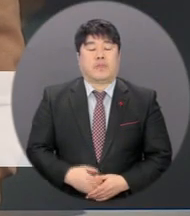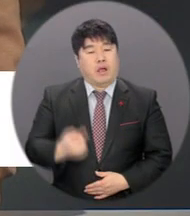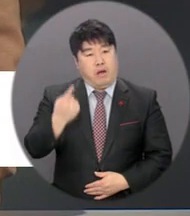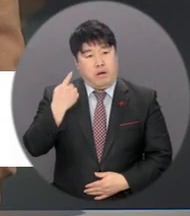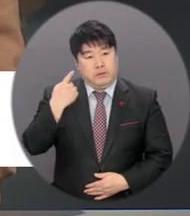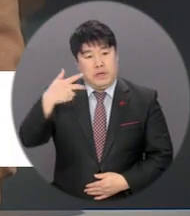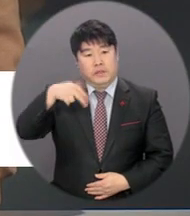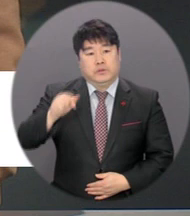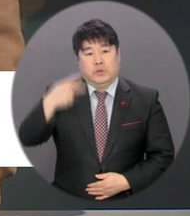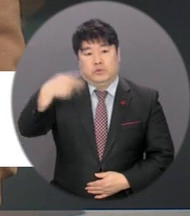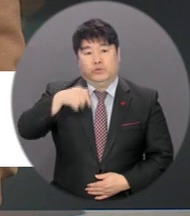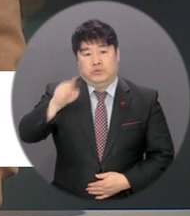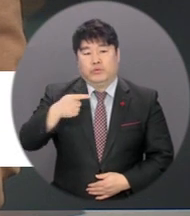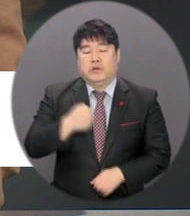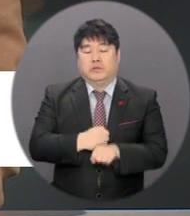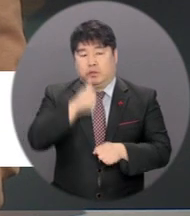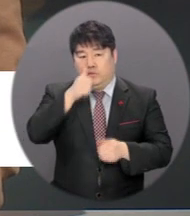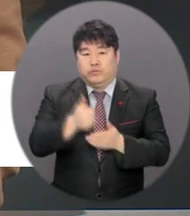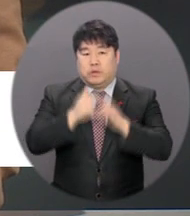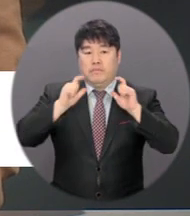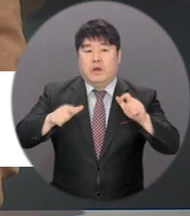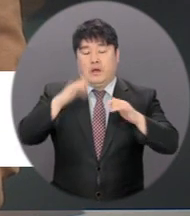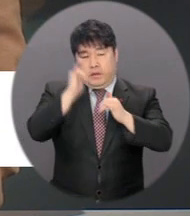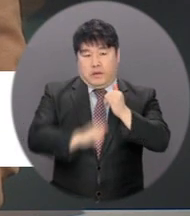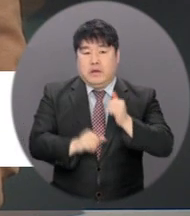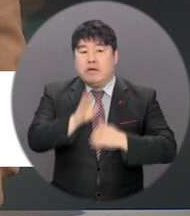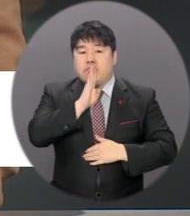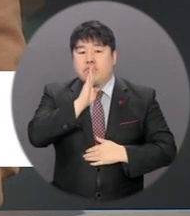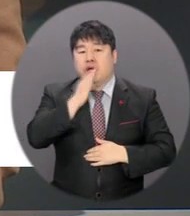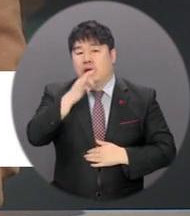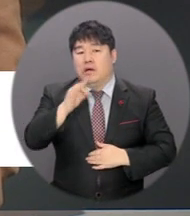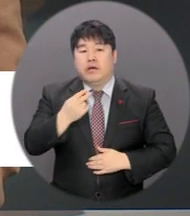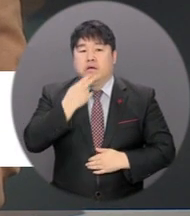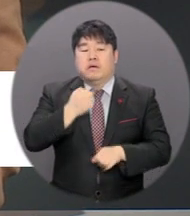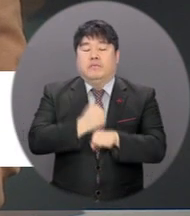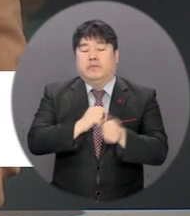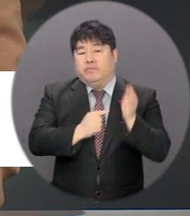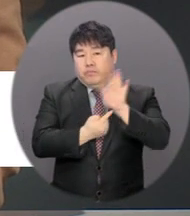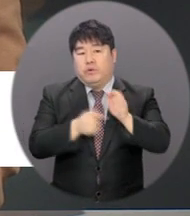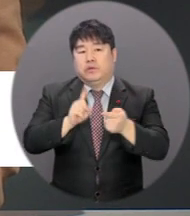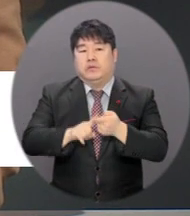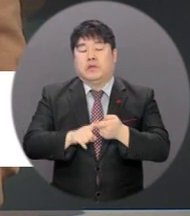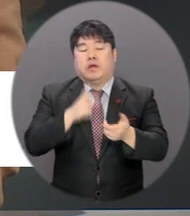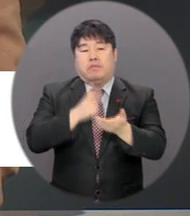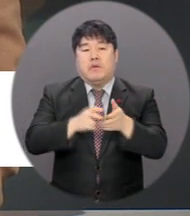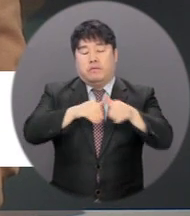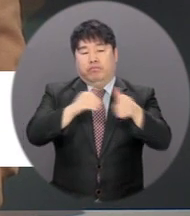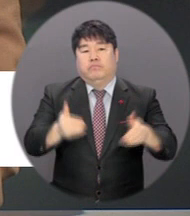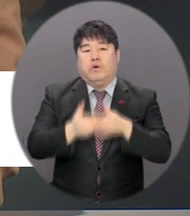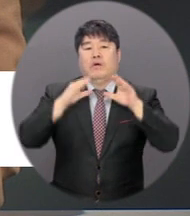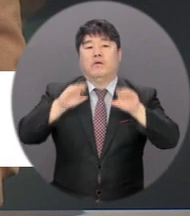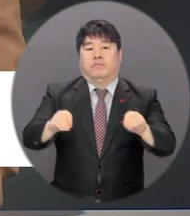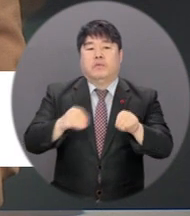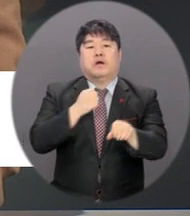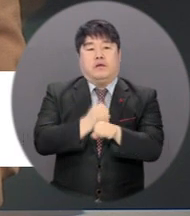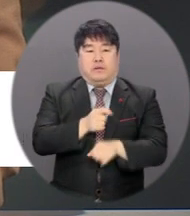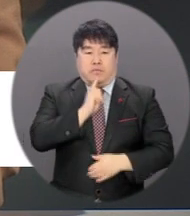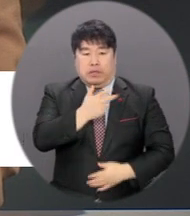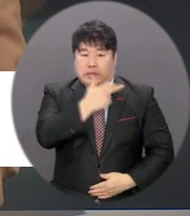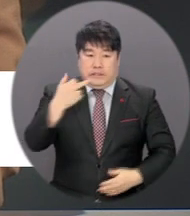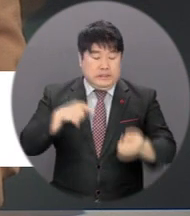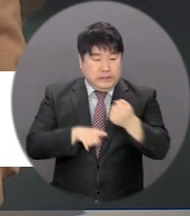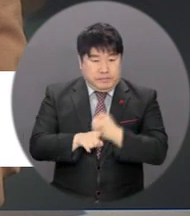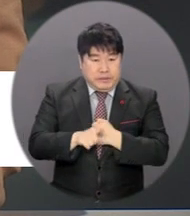어제 전두환에게 내려진 유죄 판결은 역사적 사실을 부정하는 표현에 대해 사법부가 제동을 걸었다는 점에서도 큰